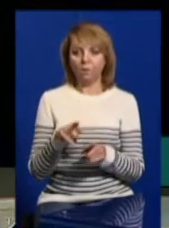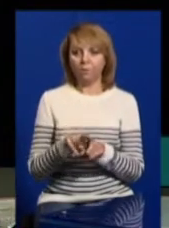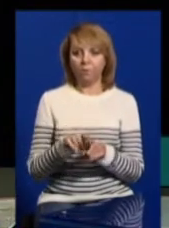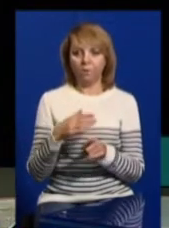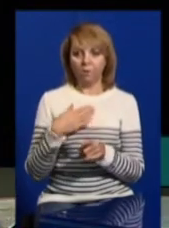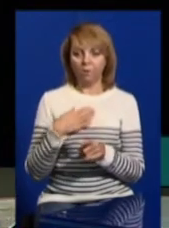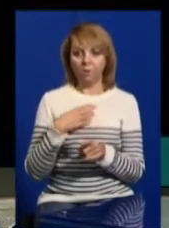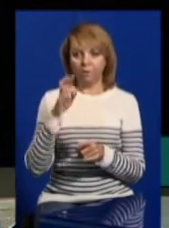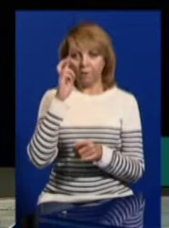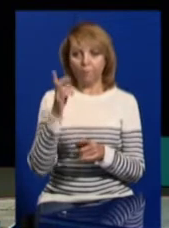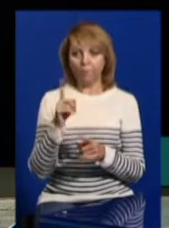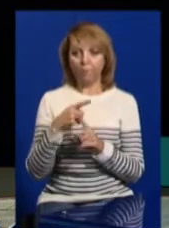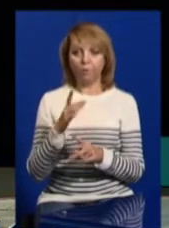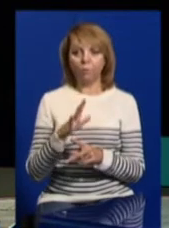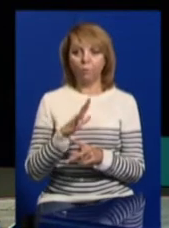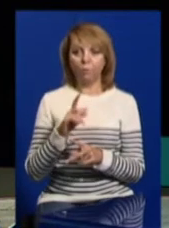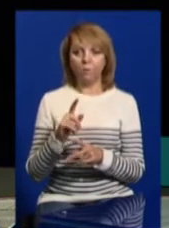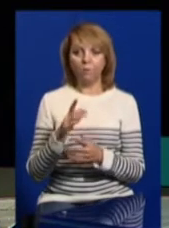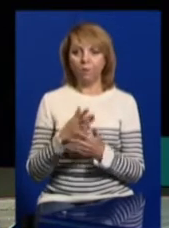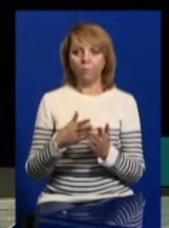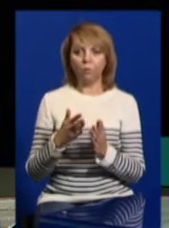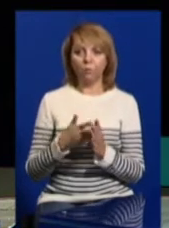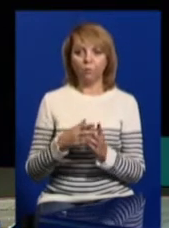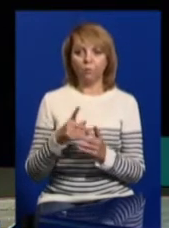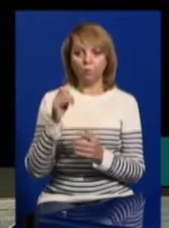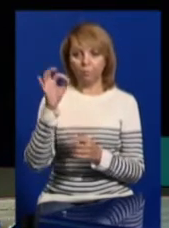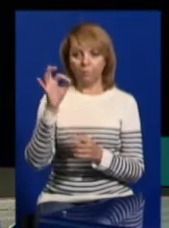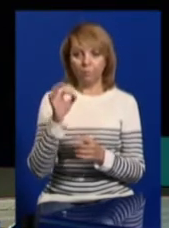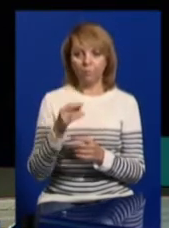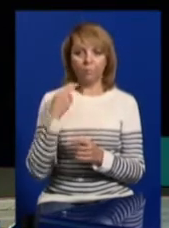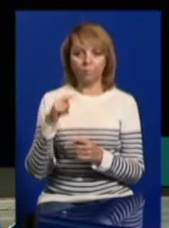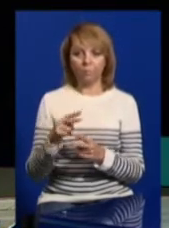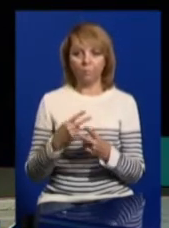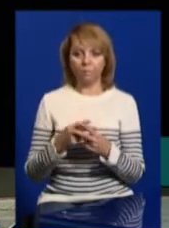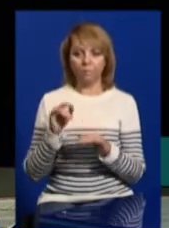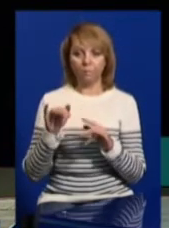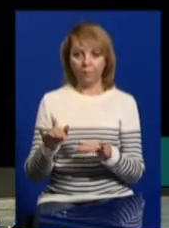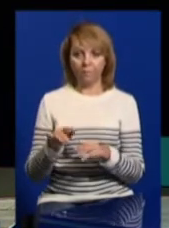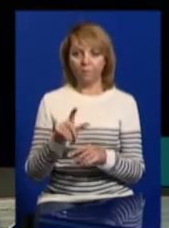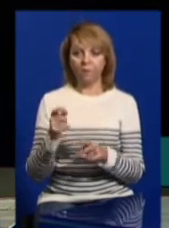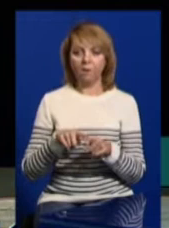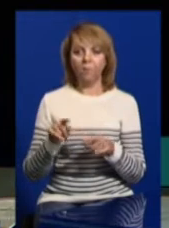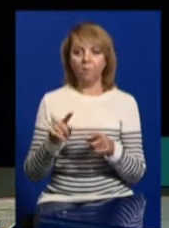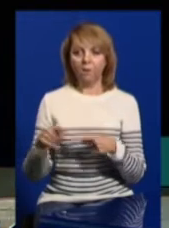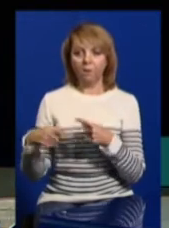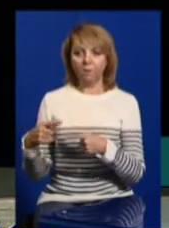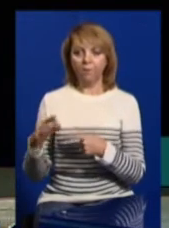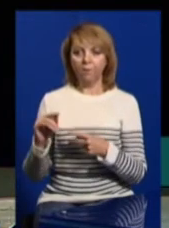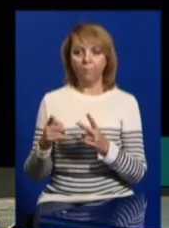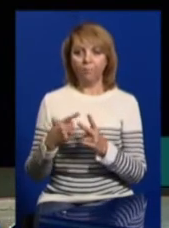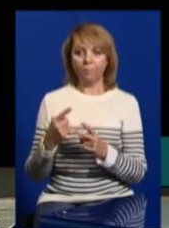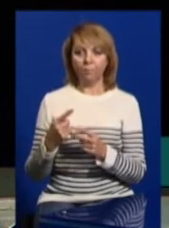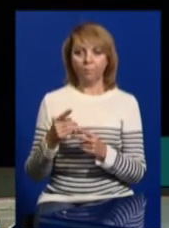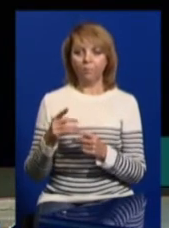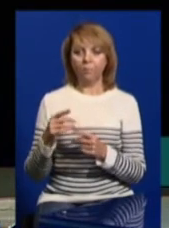це, по-перше, було б абсолютно 100% кримінальна справа за такими наслідками, і потім